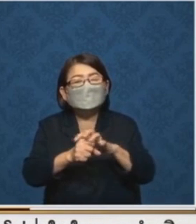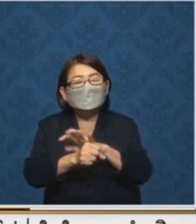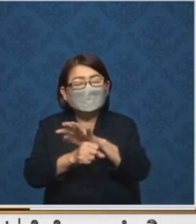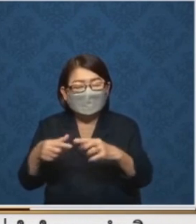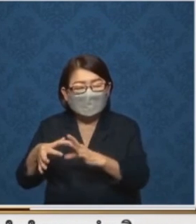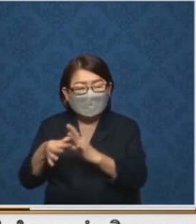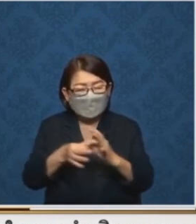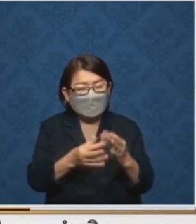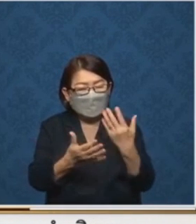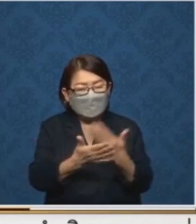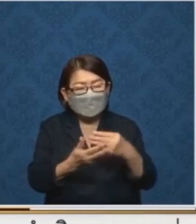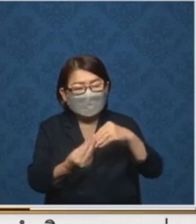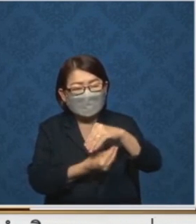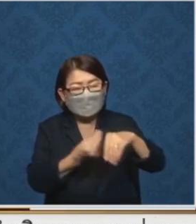ี่ขอรบ